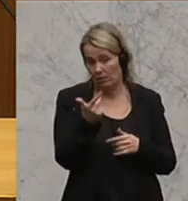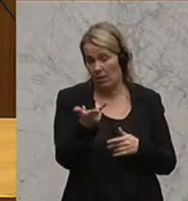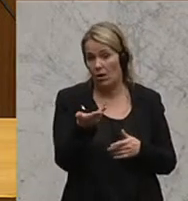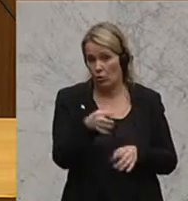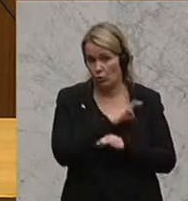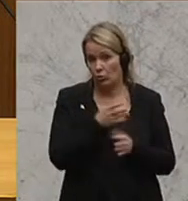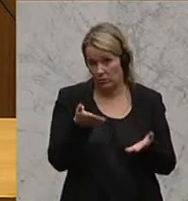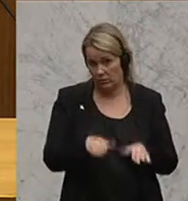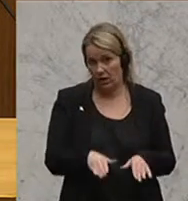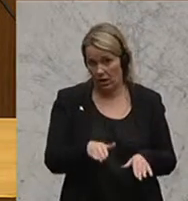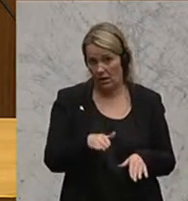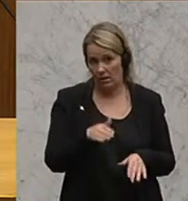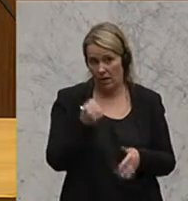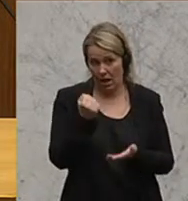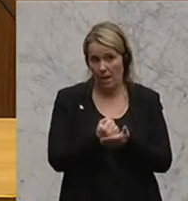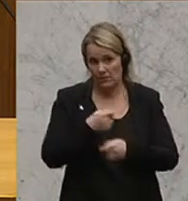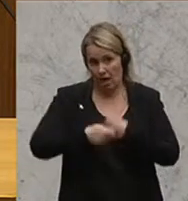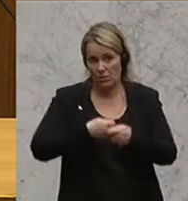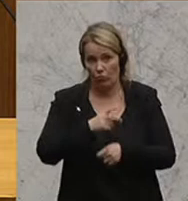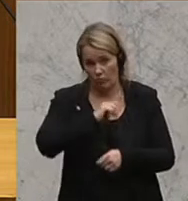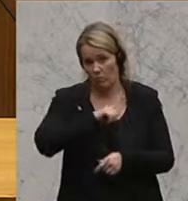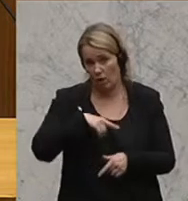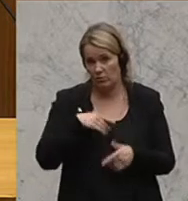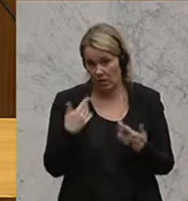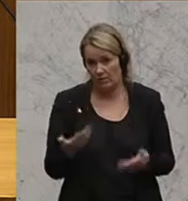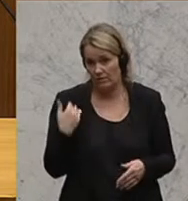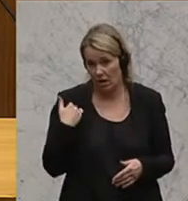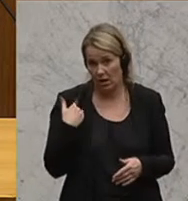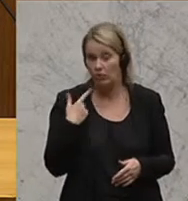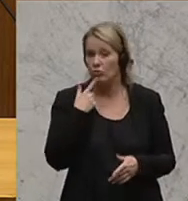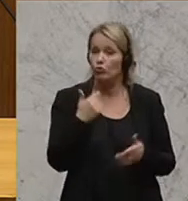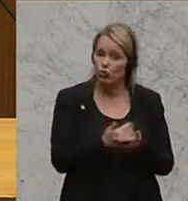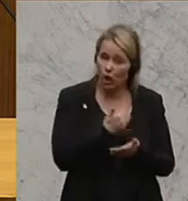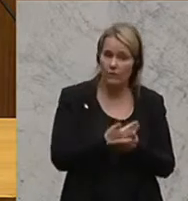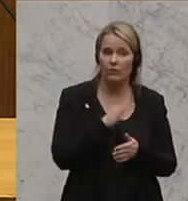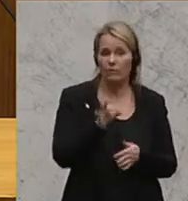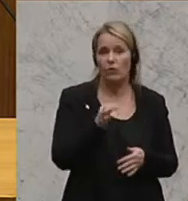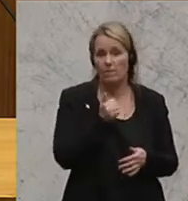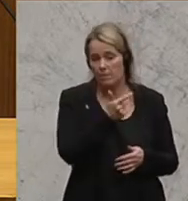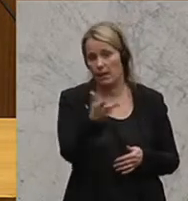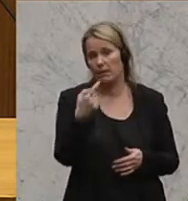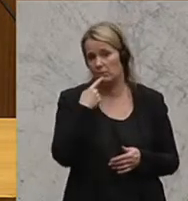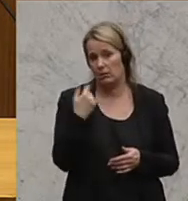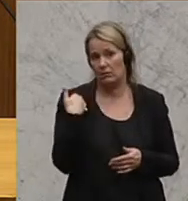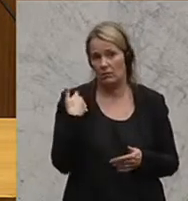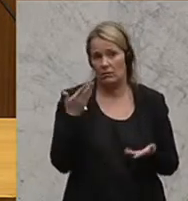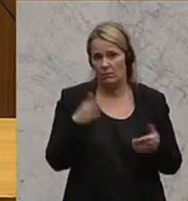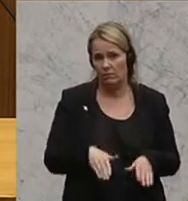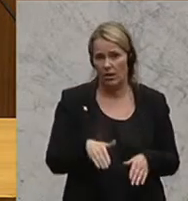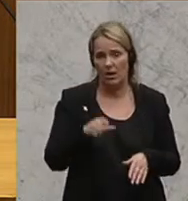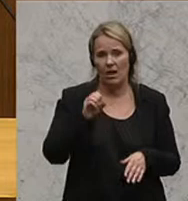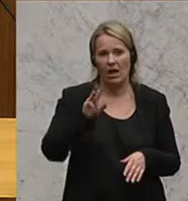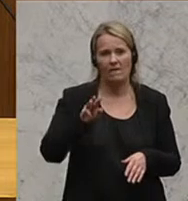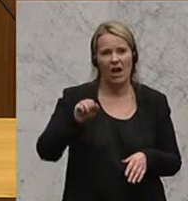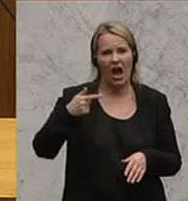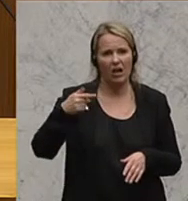Todesfälle bei Polizei, bei Amtshandlungen gegeben hat. Ich möchte stellvertretend für mehrere nur erwähnen den Fall von Chebani Wague,